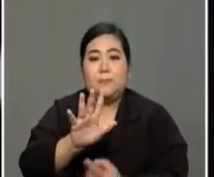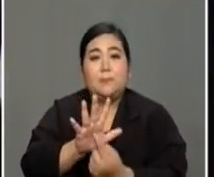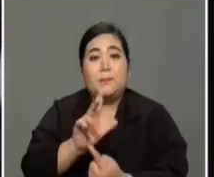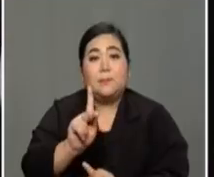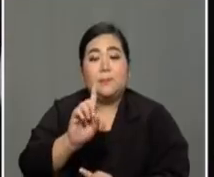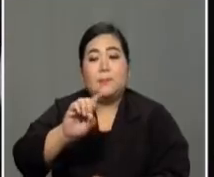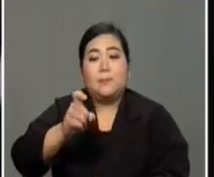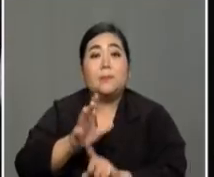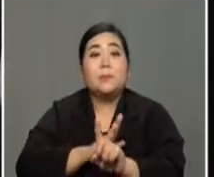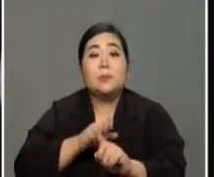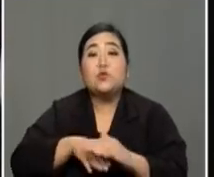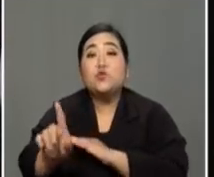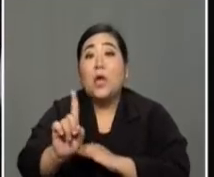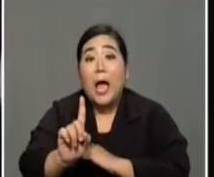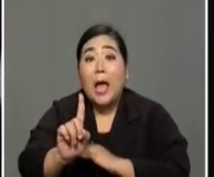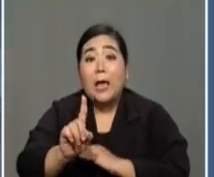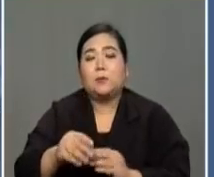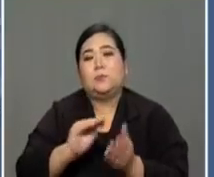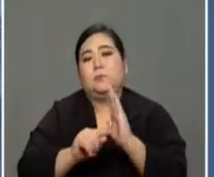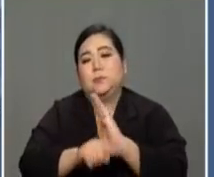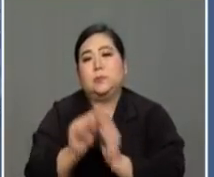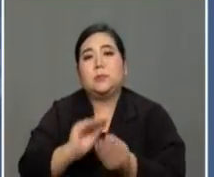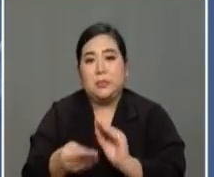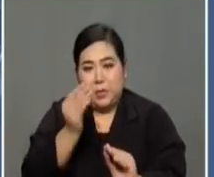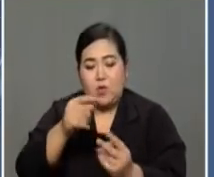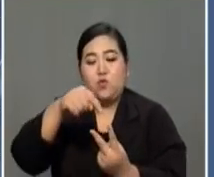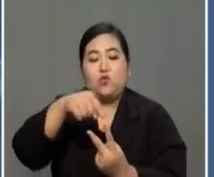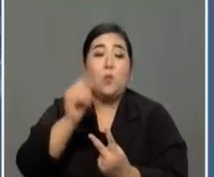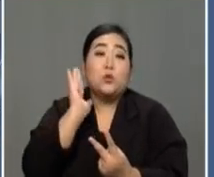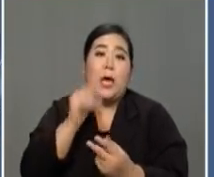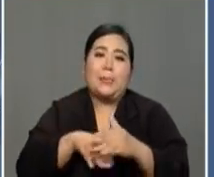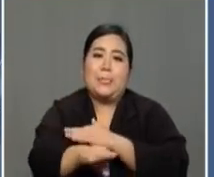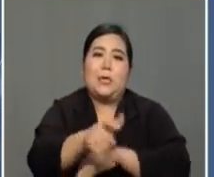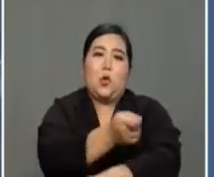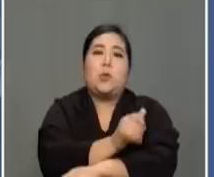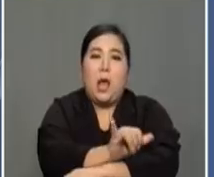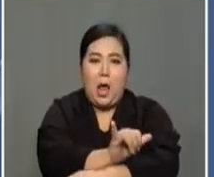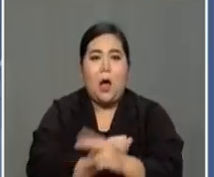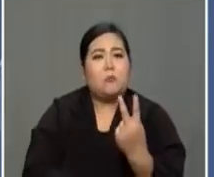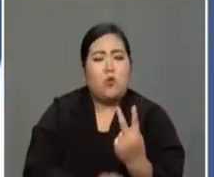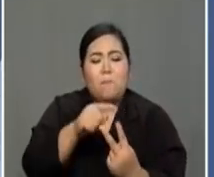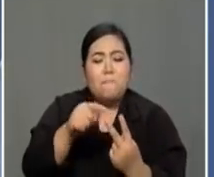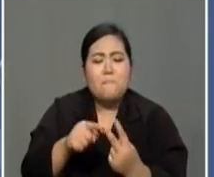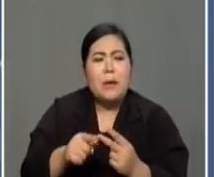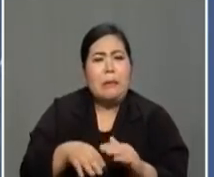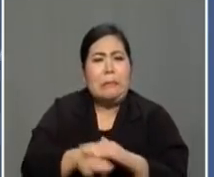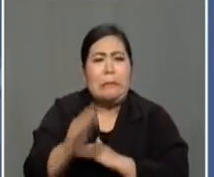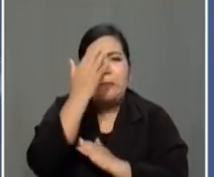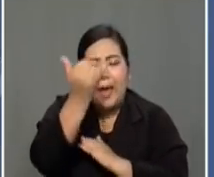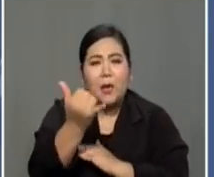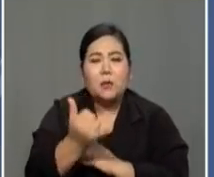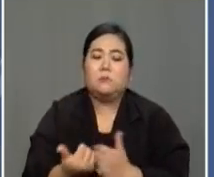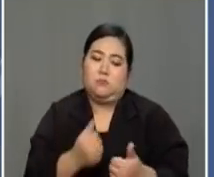หนึ่งก็จับได้ที่จังหวัดอยุธยานะครับนี่นะ ฮะ แล้วก็สาเหตุการหลบหนีก็อยู่ระหว่างการสอบส